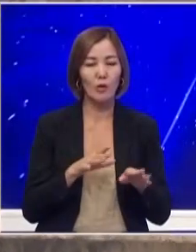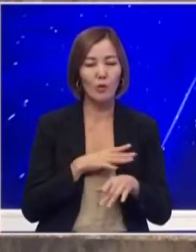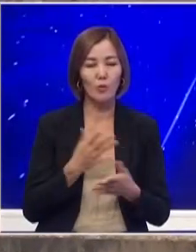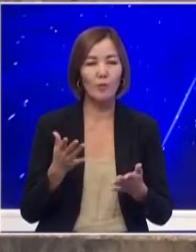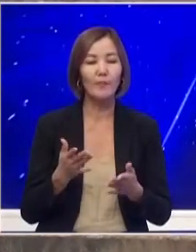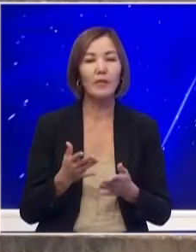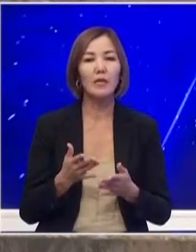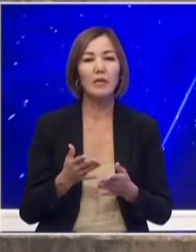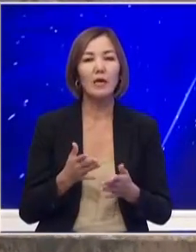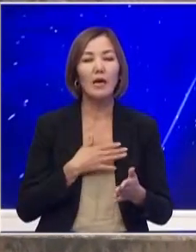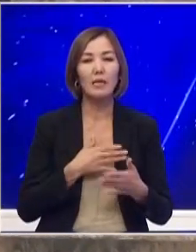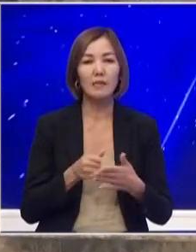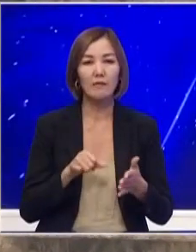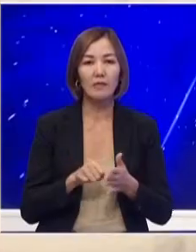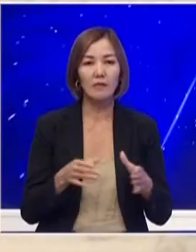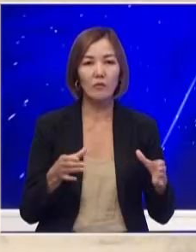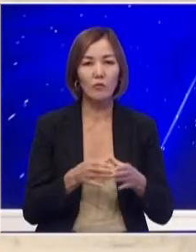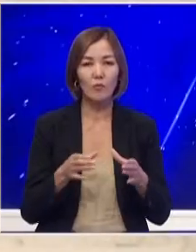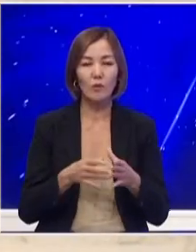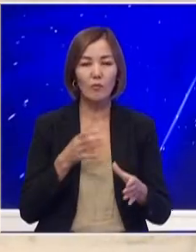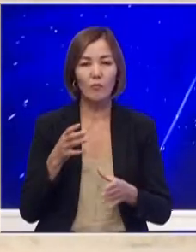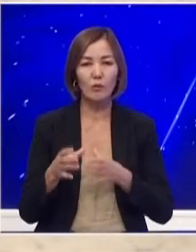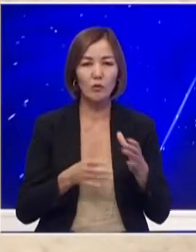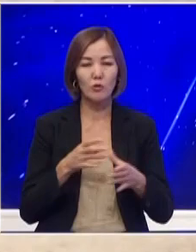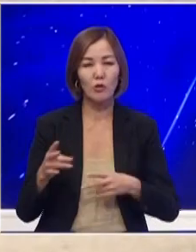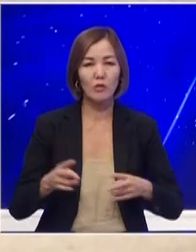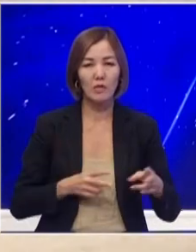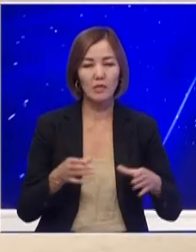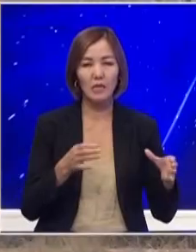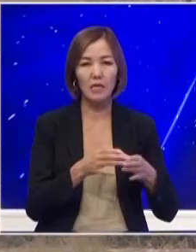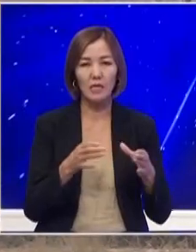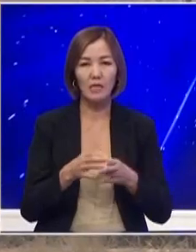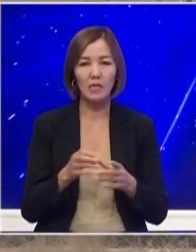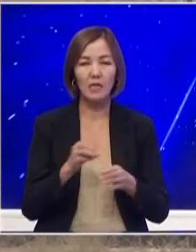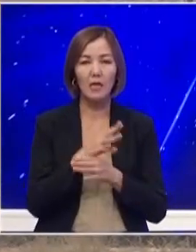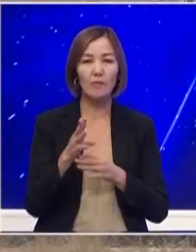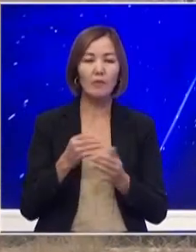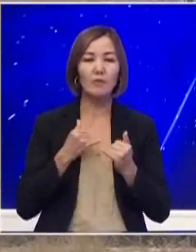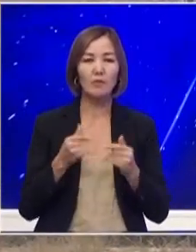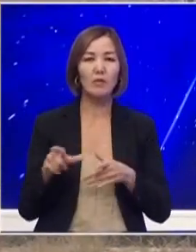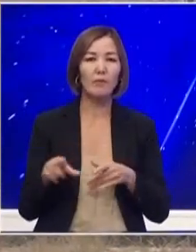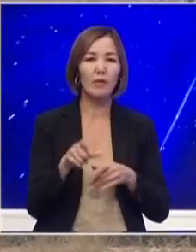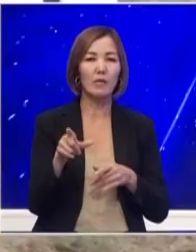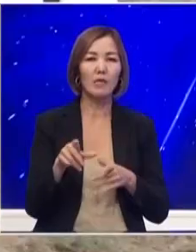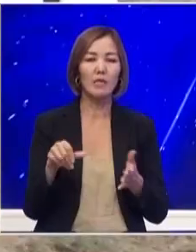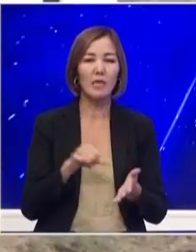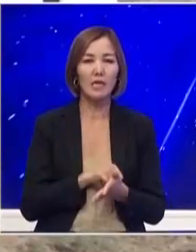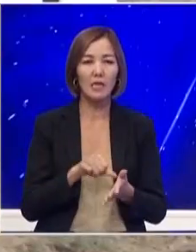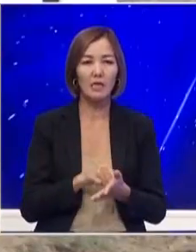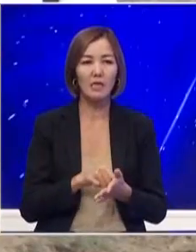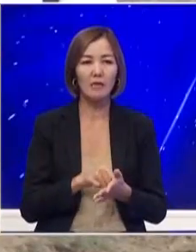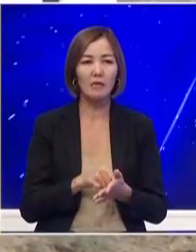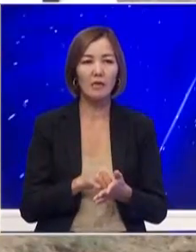учения в регионе активизировались группировки международной террористической организации. Для обеспечения маршрутов наркотрафика они